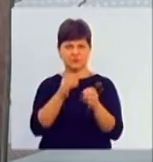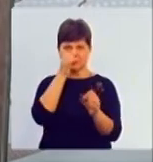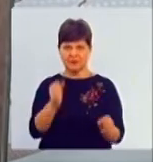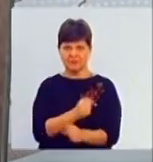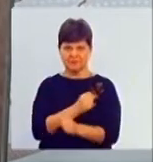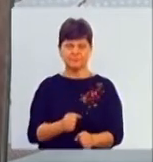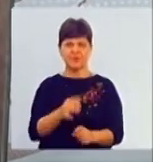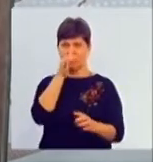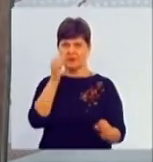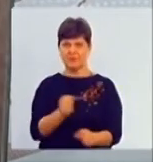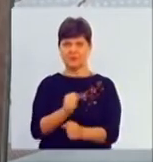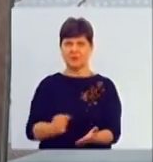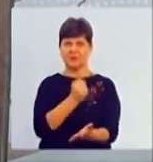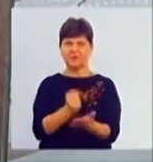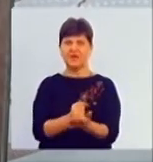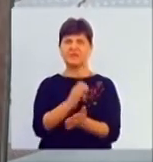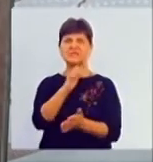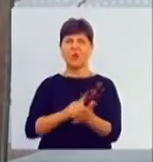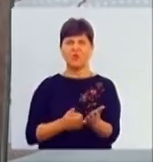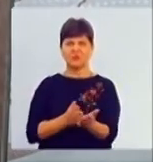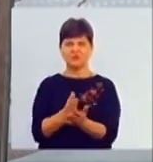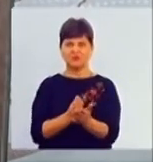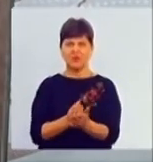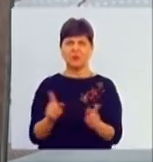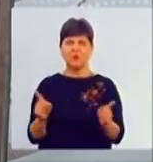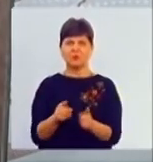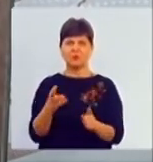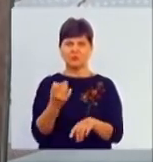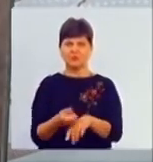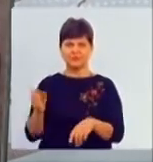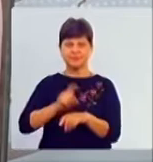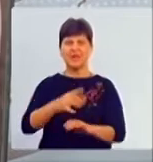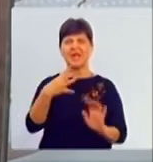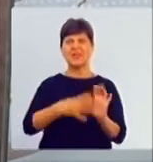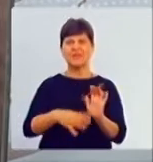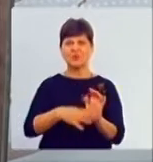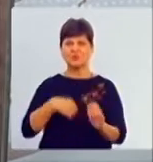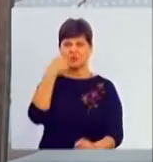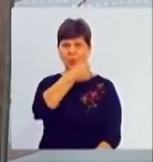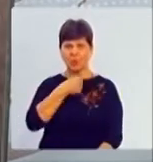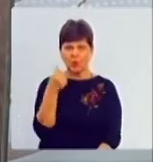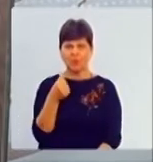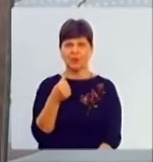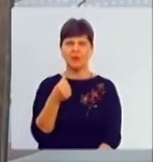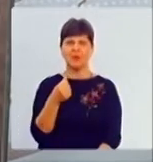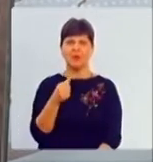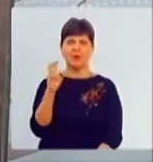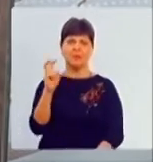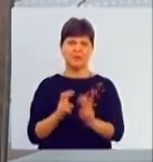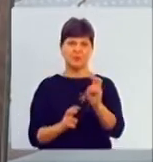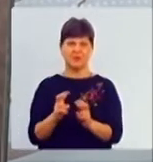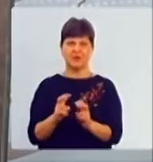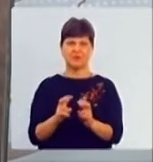неможливо підтвердити страховий стаж, тому що переважно в 90-ті роки, навіть нульові роки, підприємства